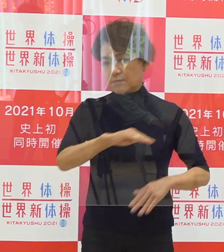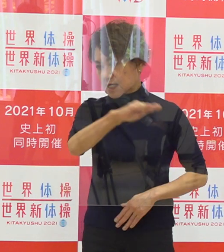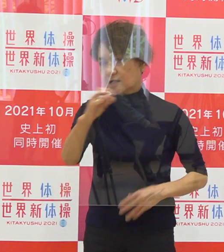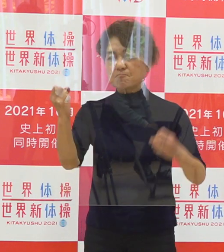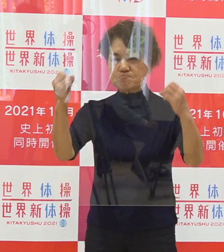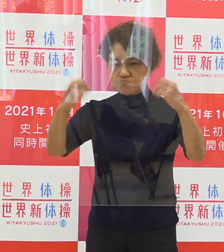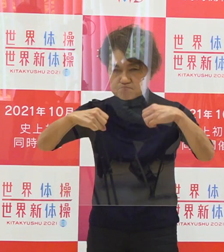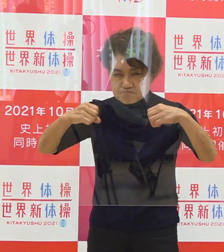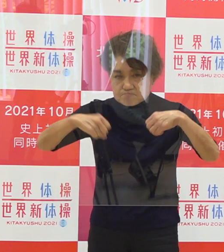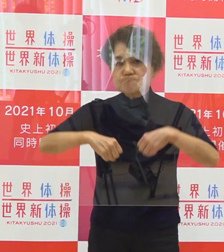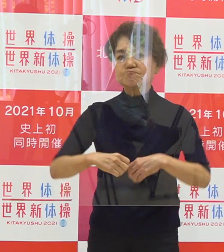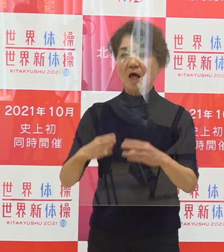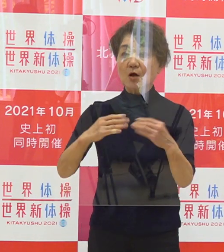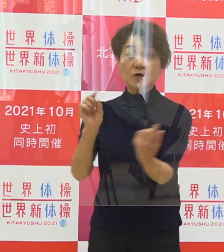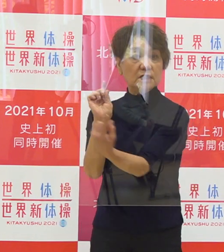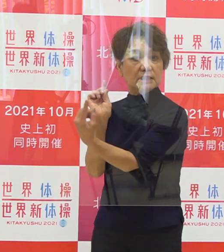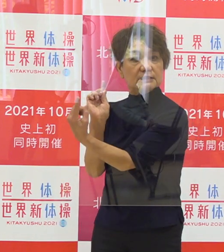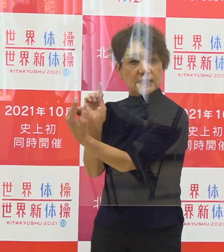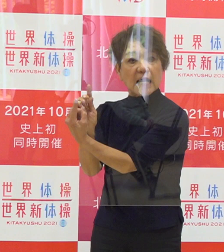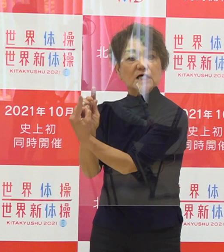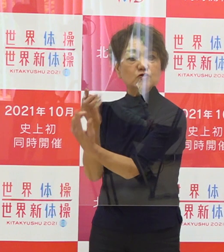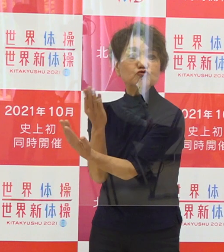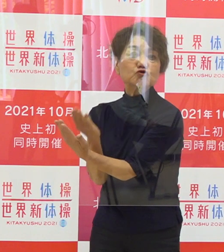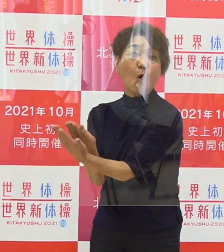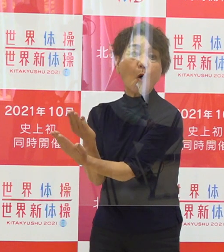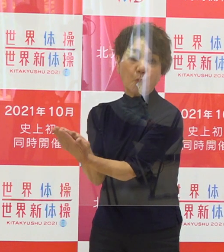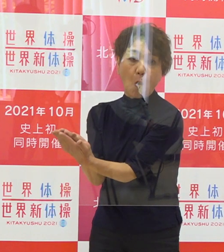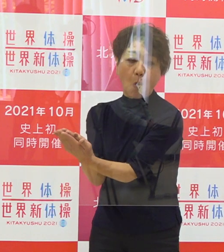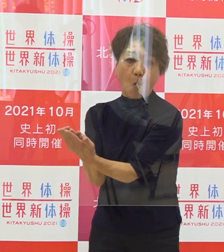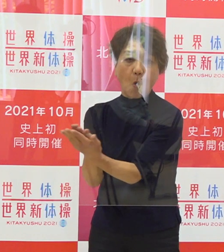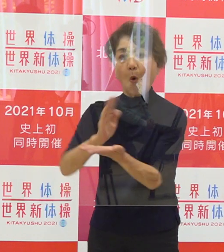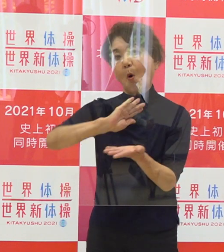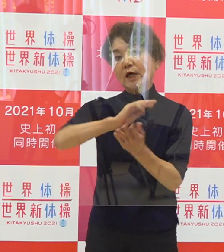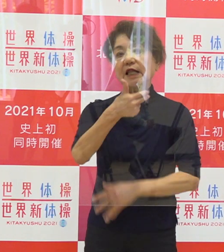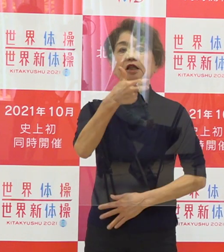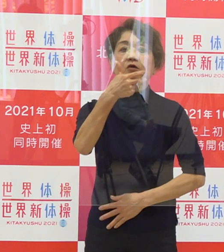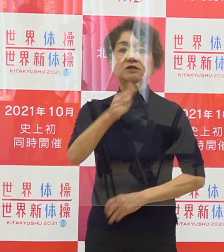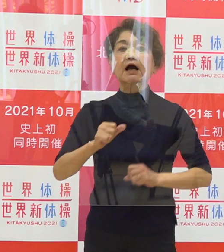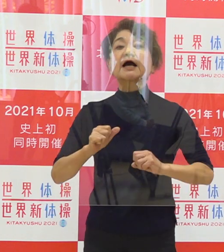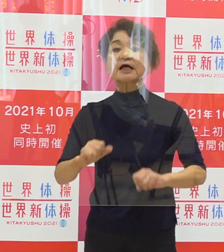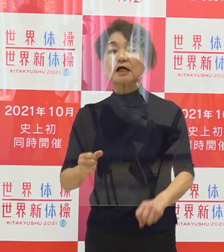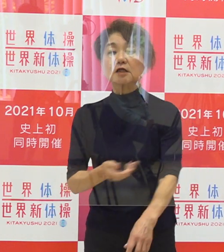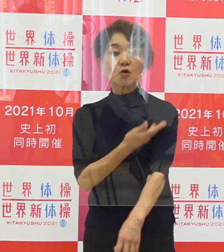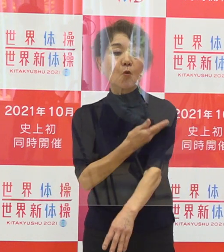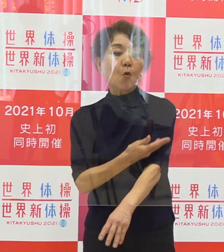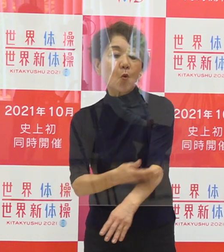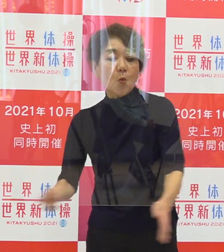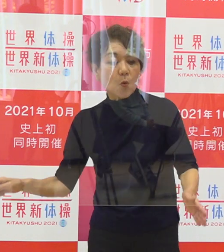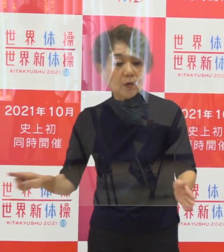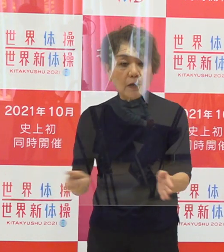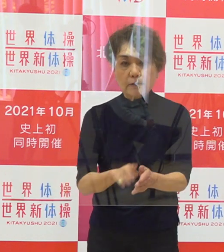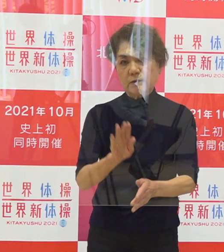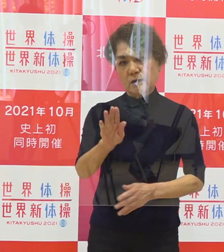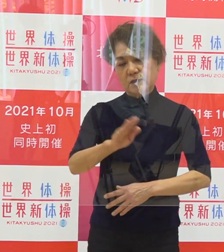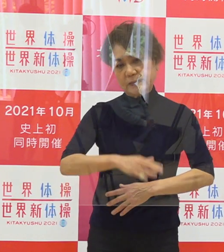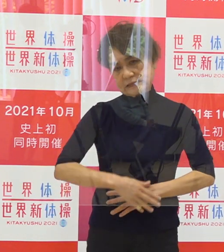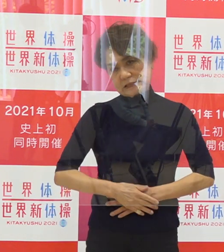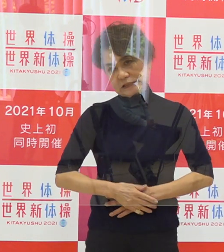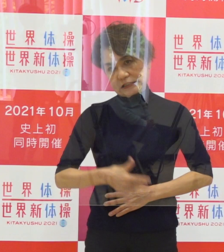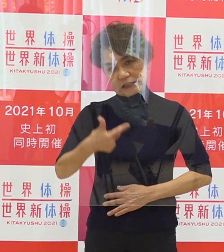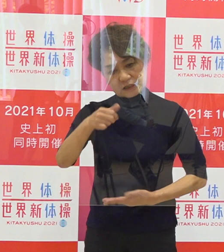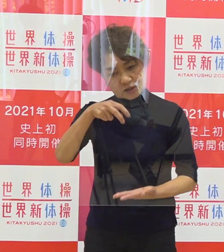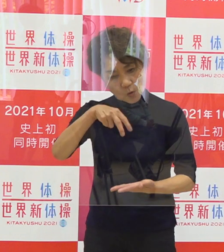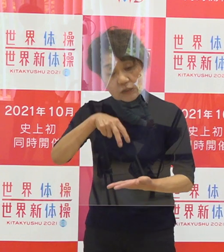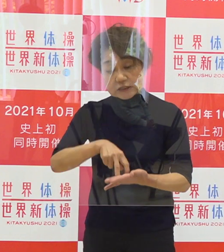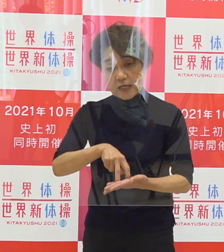に、国に対する要望ですので県と市が行ったという経緯があるんですけれども、その中で市として、ま